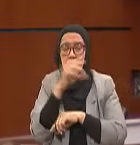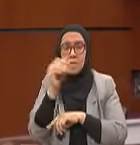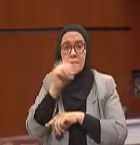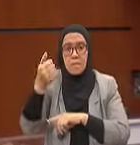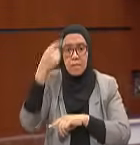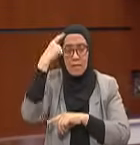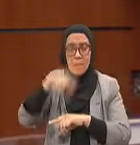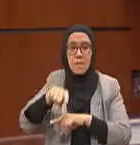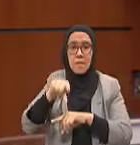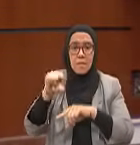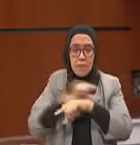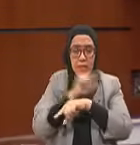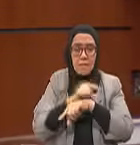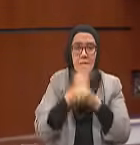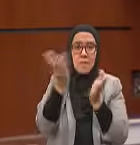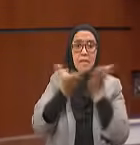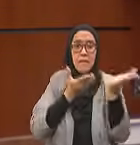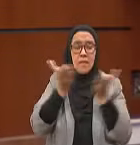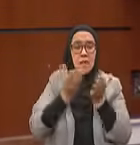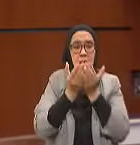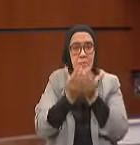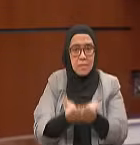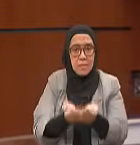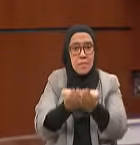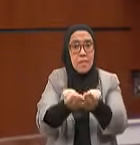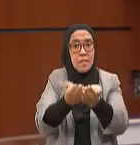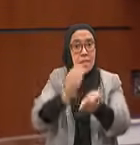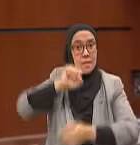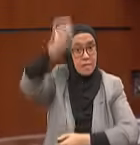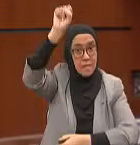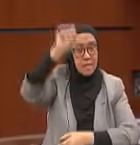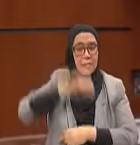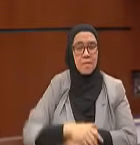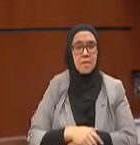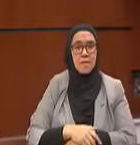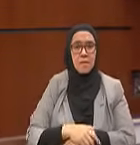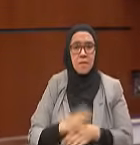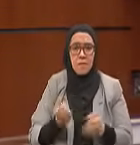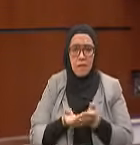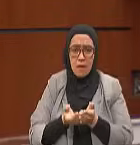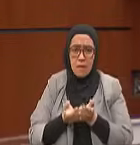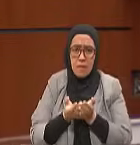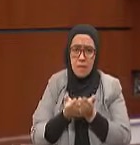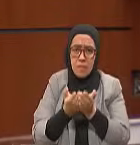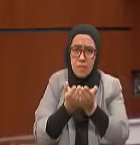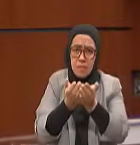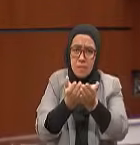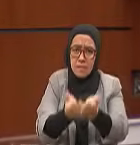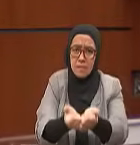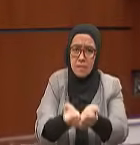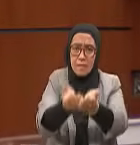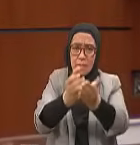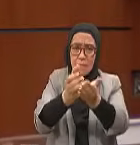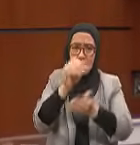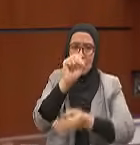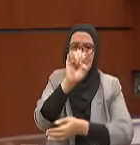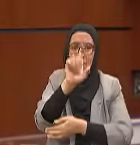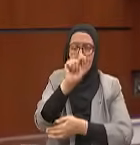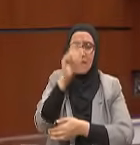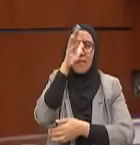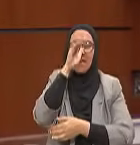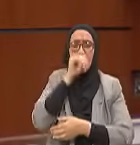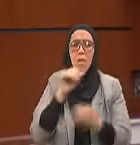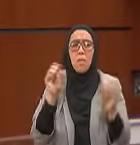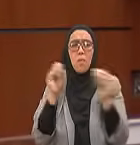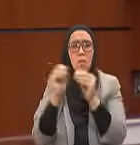menggunakan penghormatan pelabuhan-pelabuhan kita di Sabah laluan Perkap di Selat Makassar juga semakin mobil sekarang jadi seorang